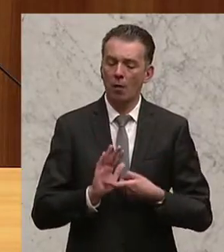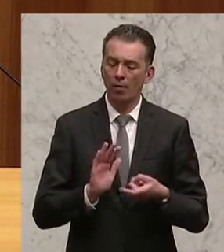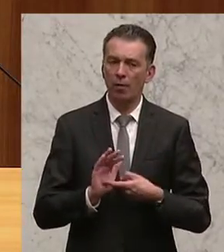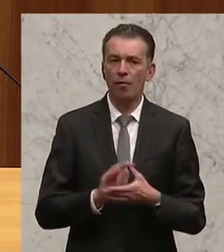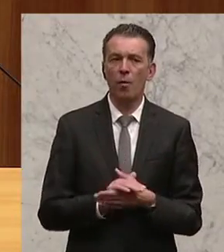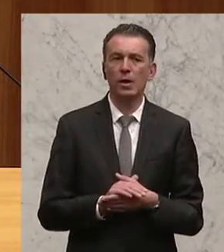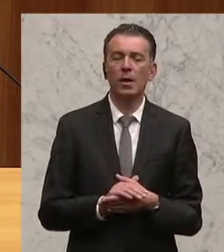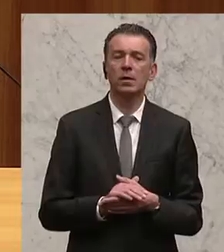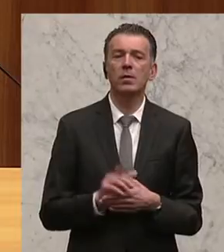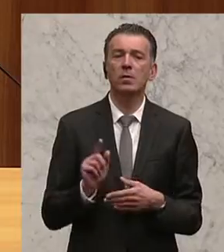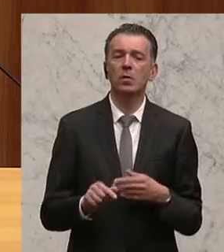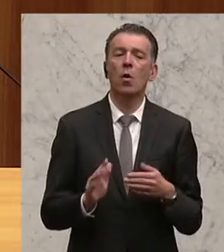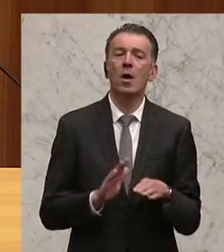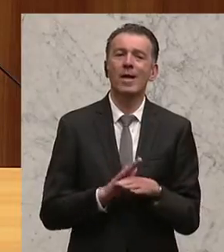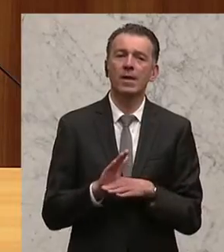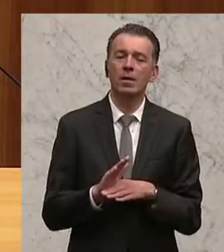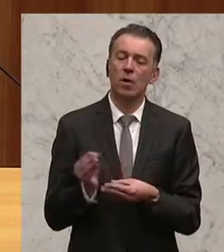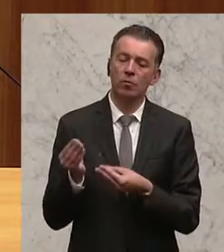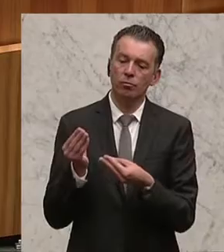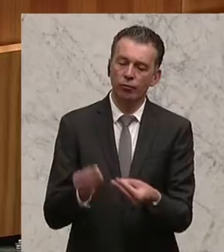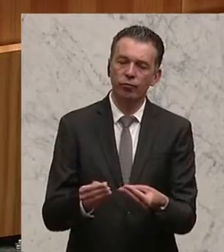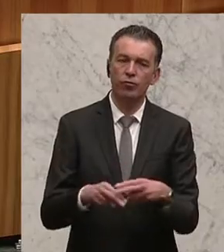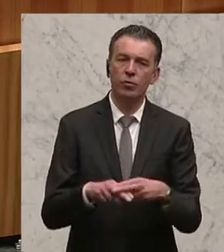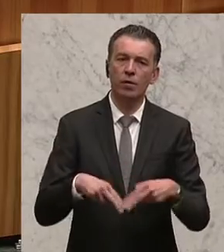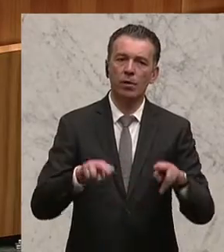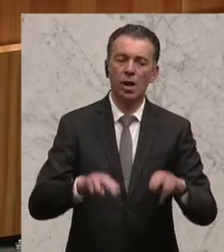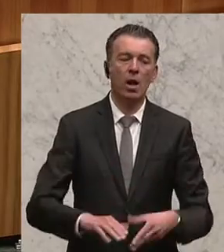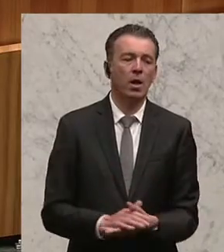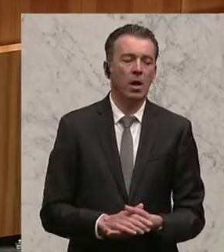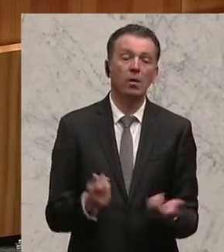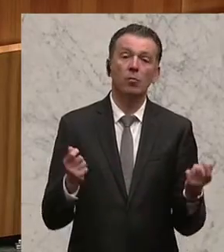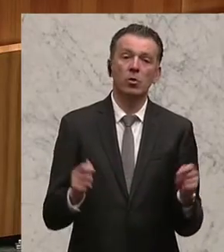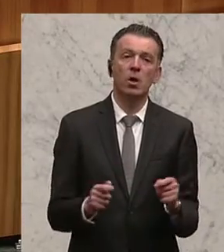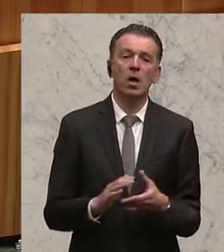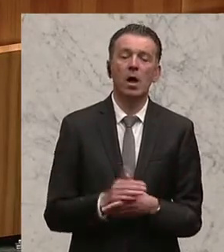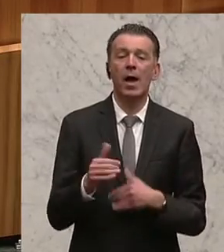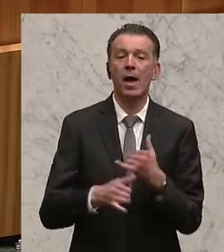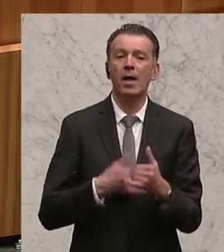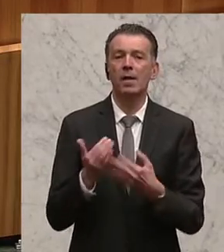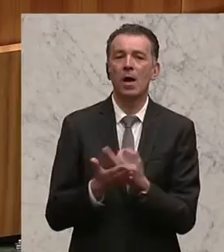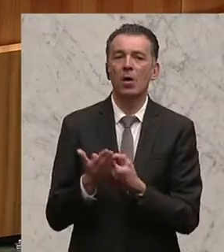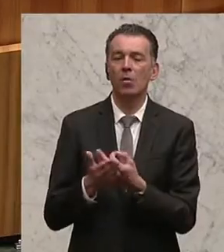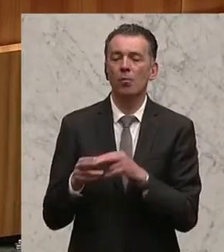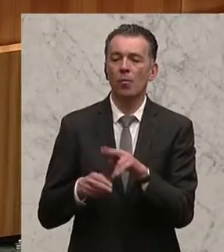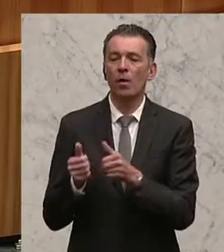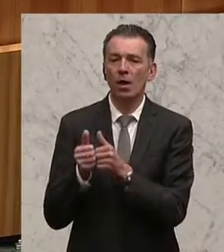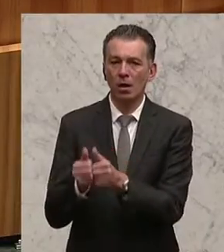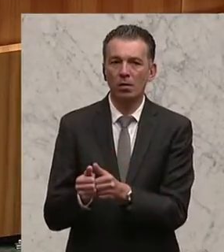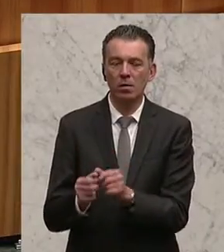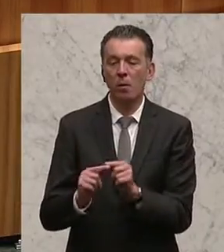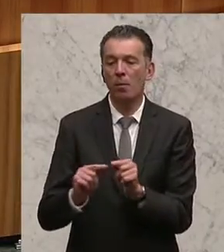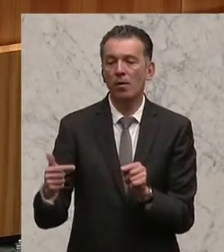aufgefordert, dem Nationalrat ein Gesetz zur Beschlussfassung vorzulegen, das ein Auslaufen der einjährig ausgebildeten Pflegeassistenz